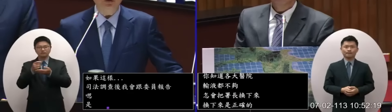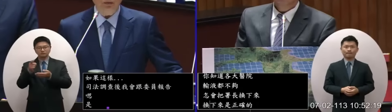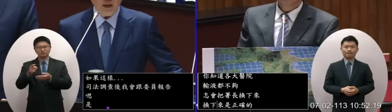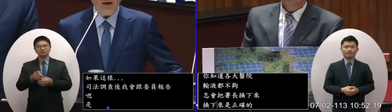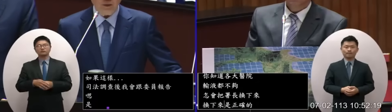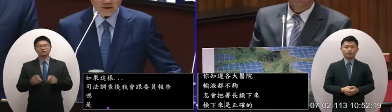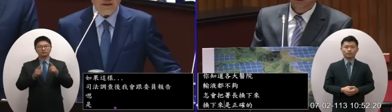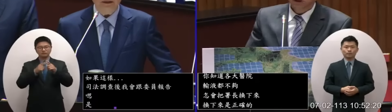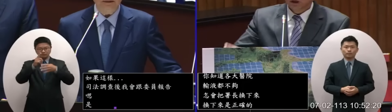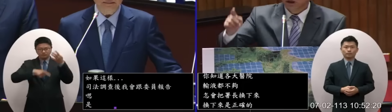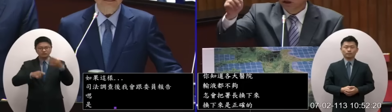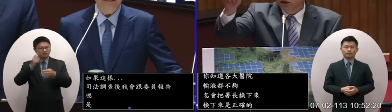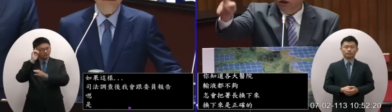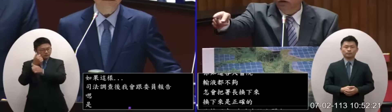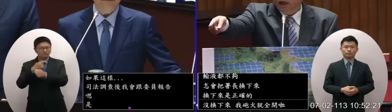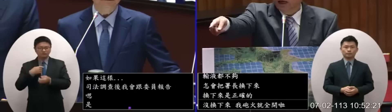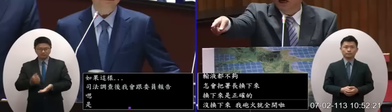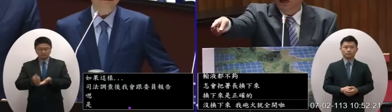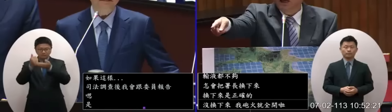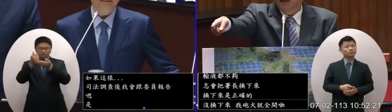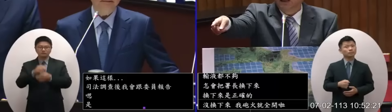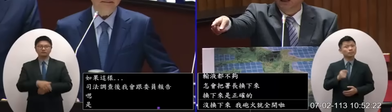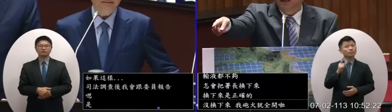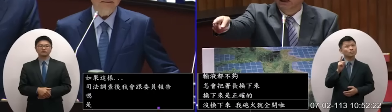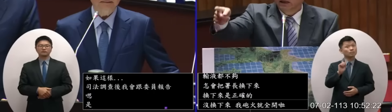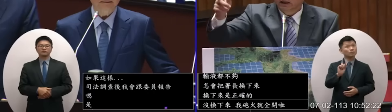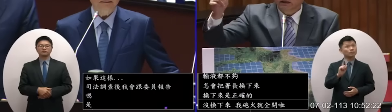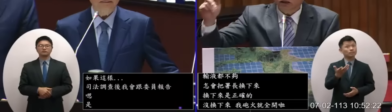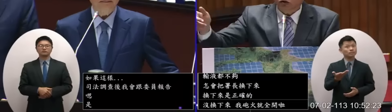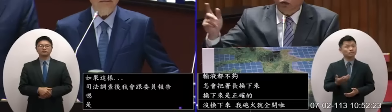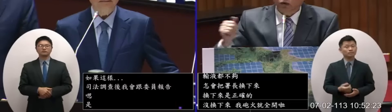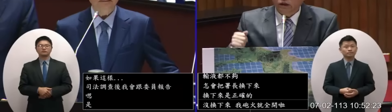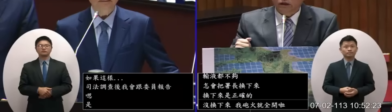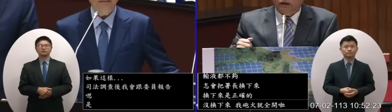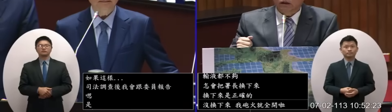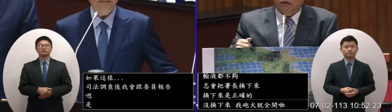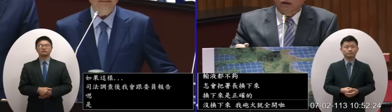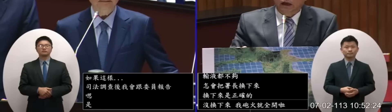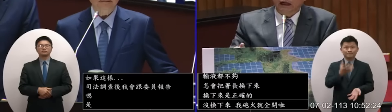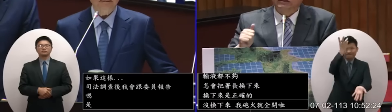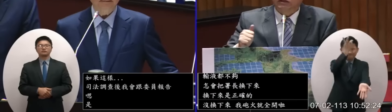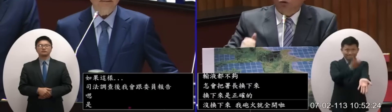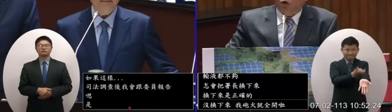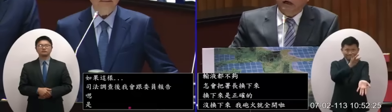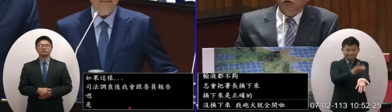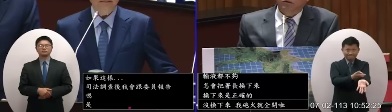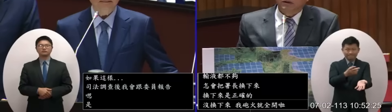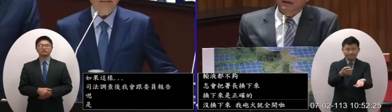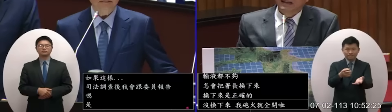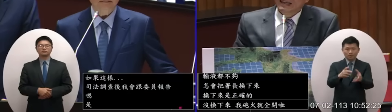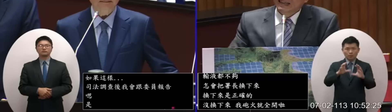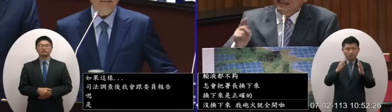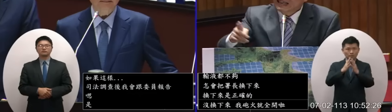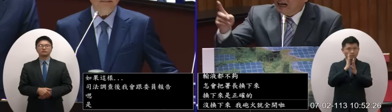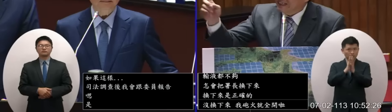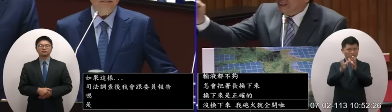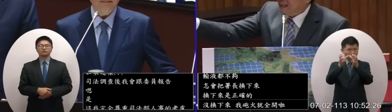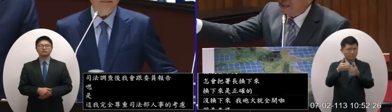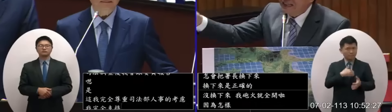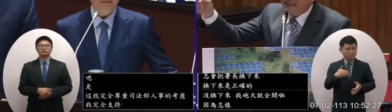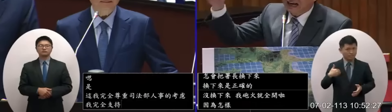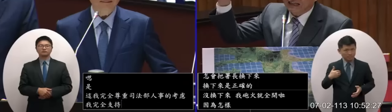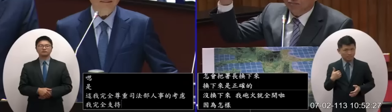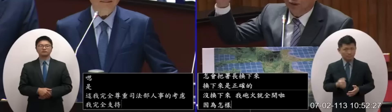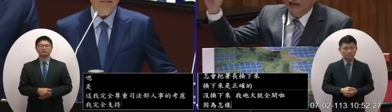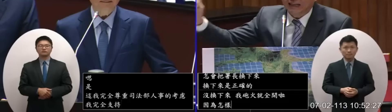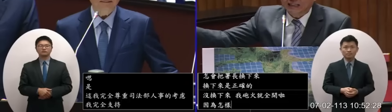哈，我支持。 因为安那，这苏毅会当成立国家队未？你甲一间迄个人